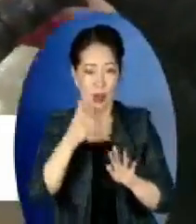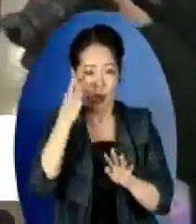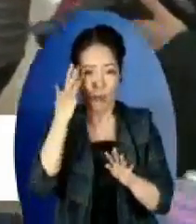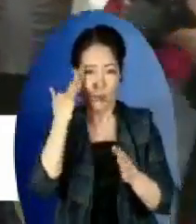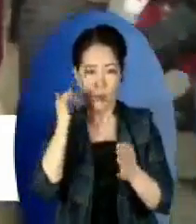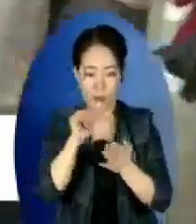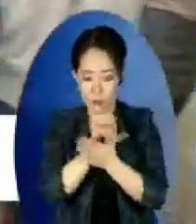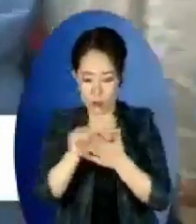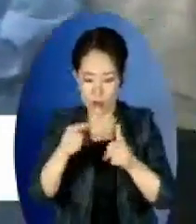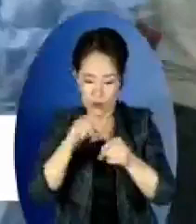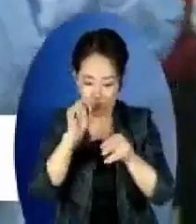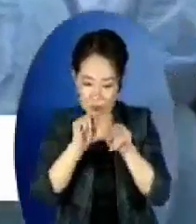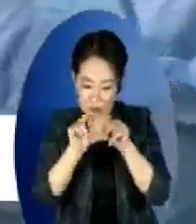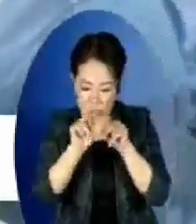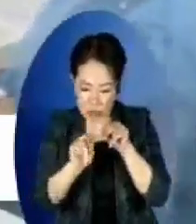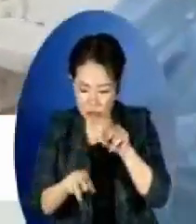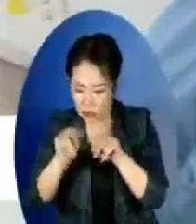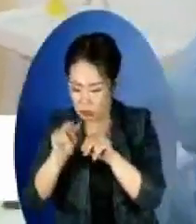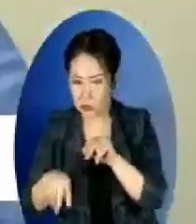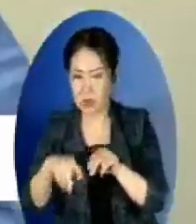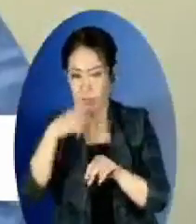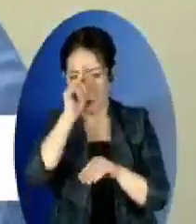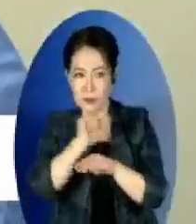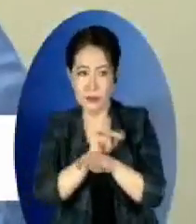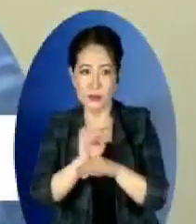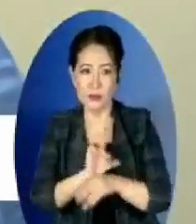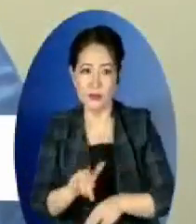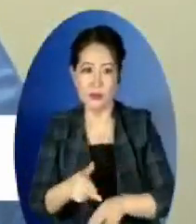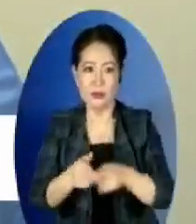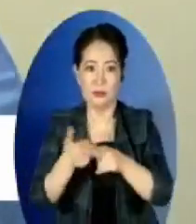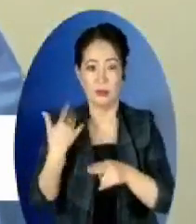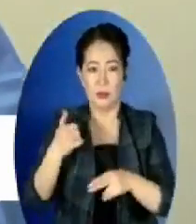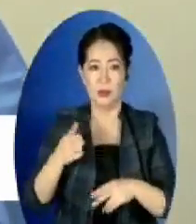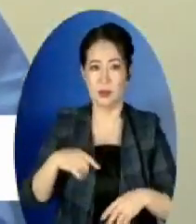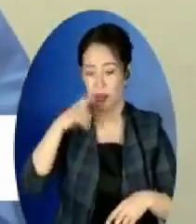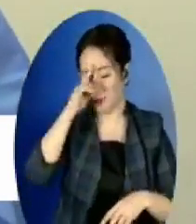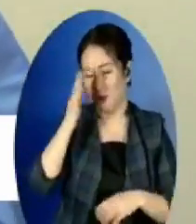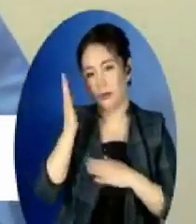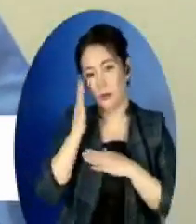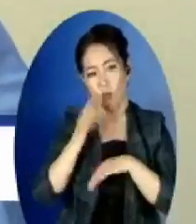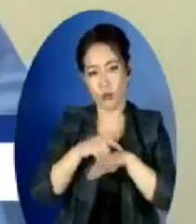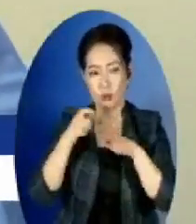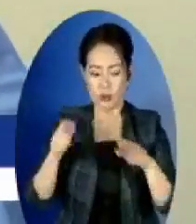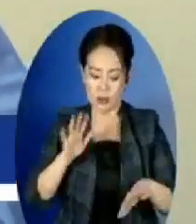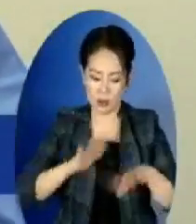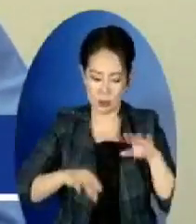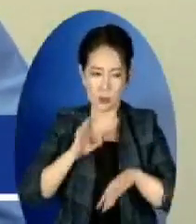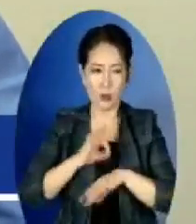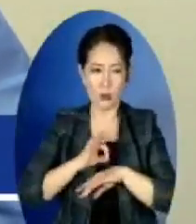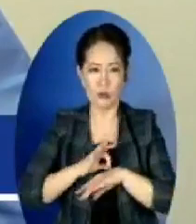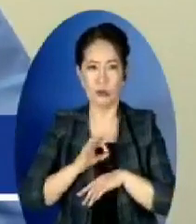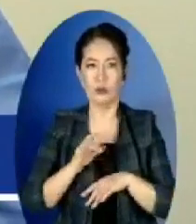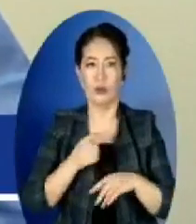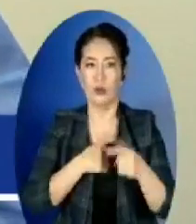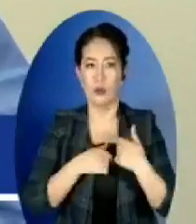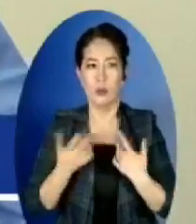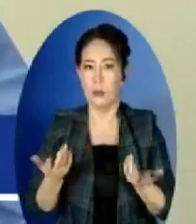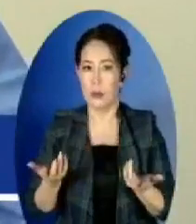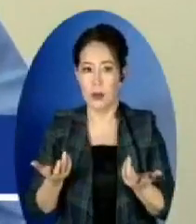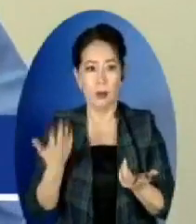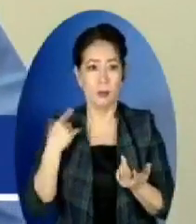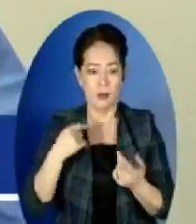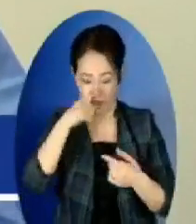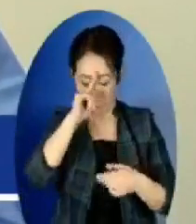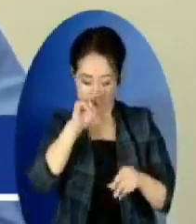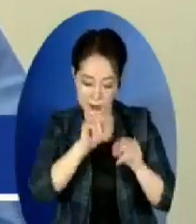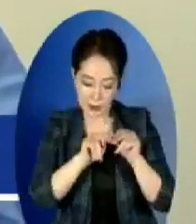болгон бүртгэлхийн эмчилгээ хийсэн юм а. Хэвтэх хугацаанд бол ямар нэгэн зөвөр байгаагүй. Бид бол яг эмчийн хяналтанд өдөр